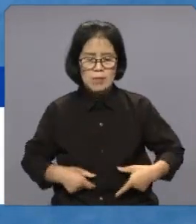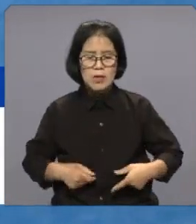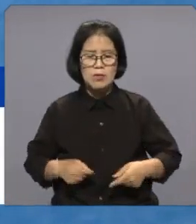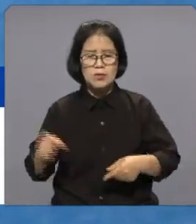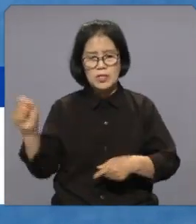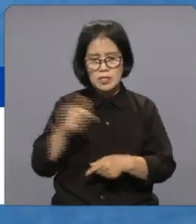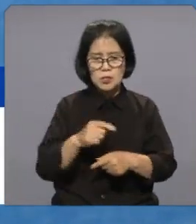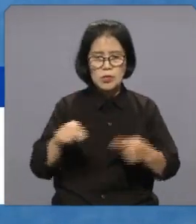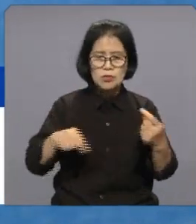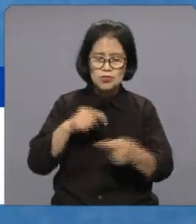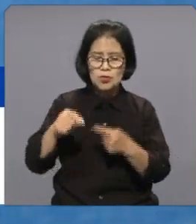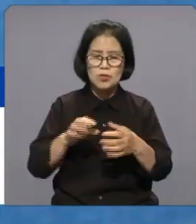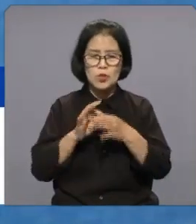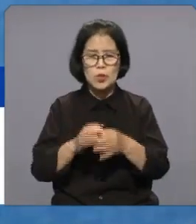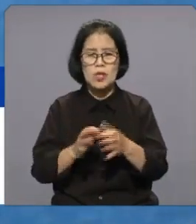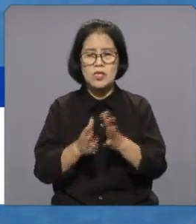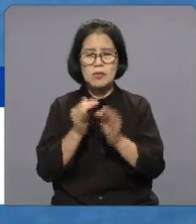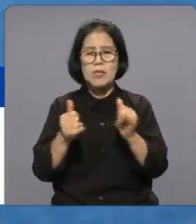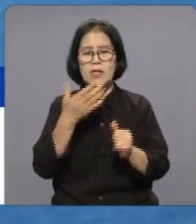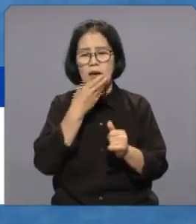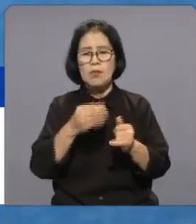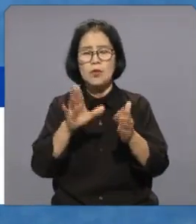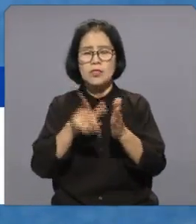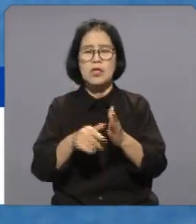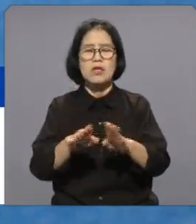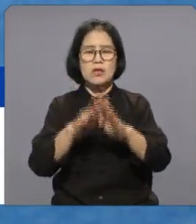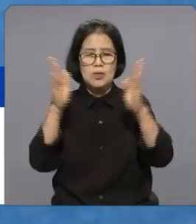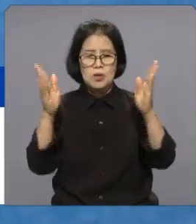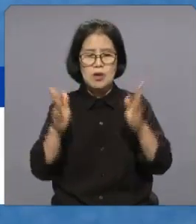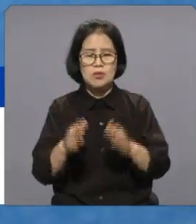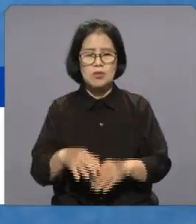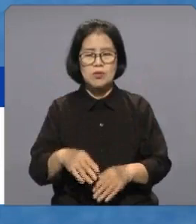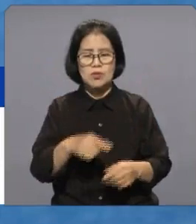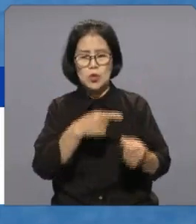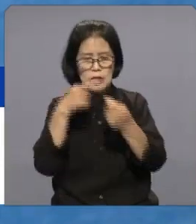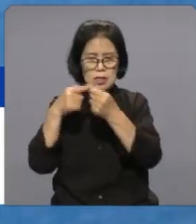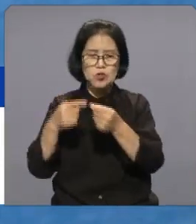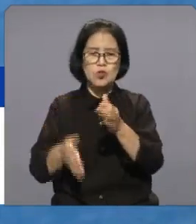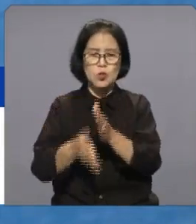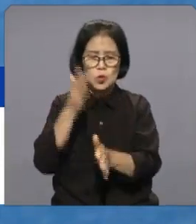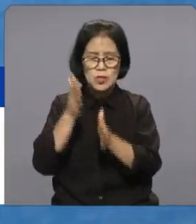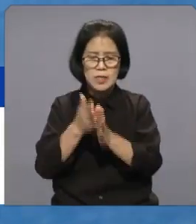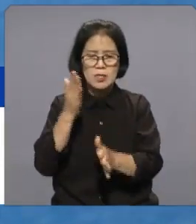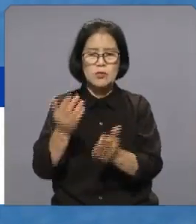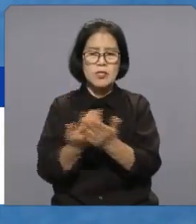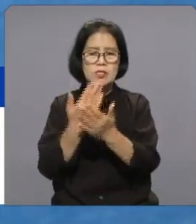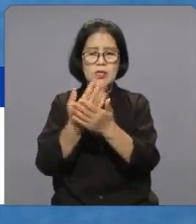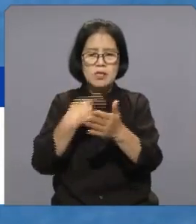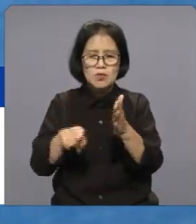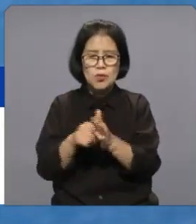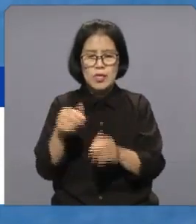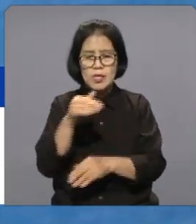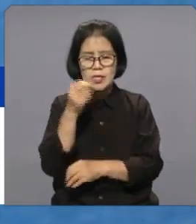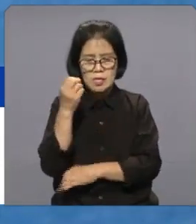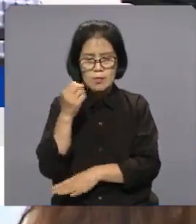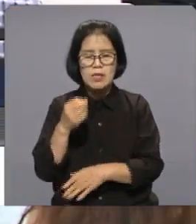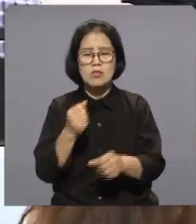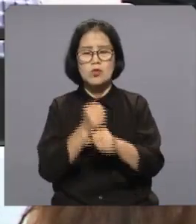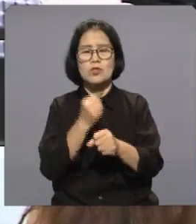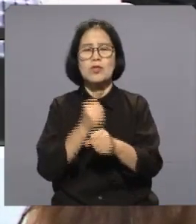재정 운영을 통해 시민 행복 시대를 열어가고 초인류 도시로 발돋움하기 위한 기반을